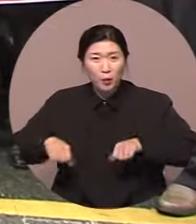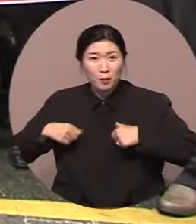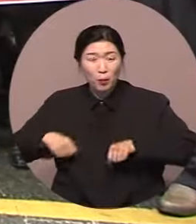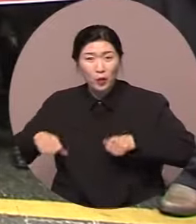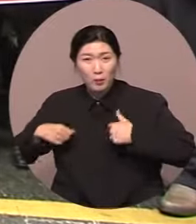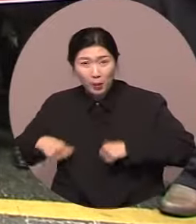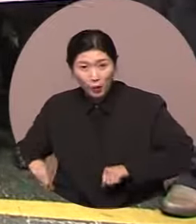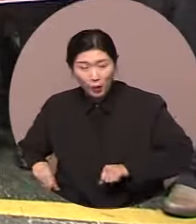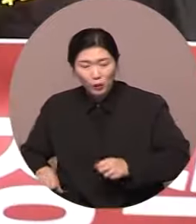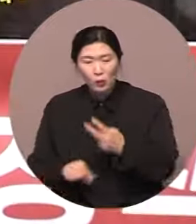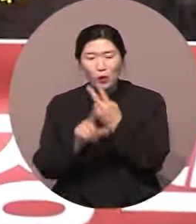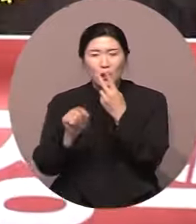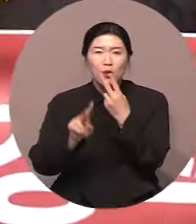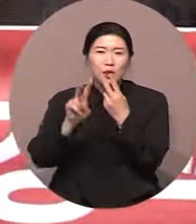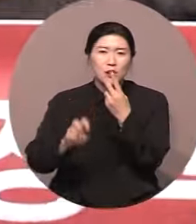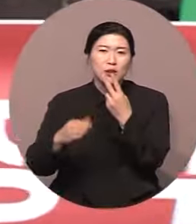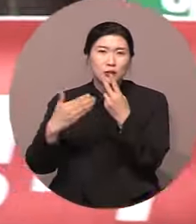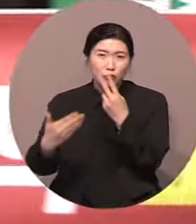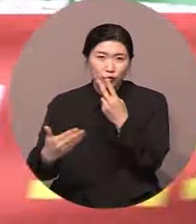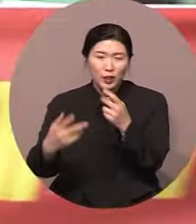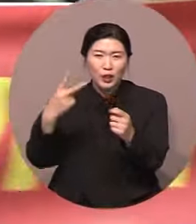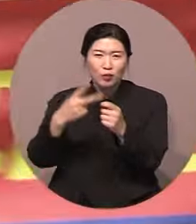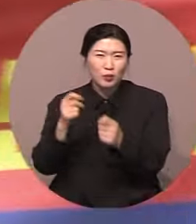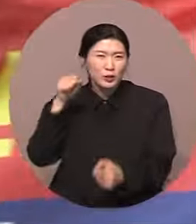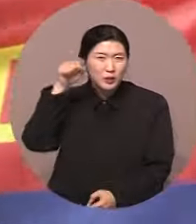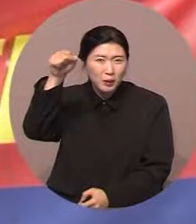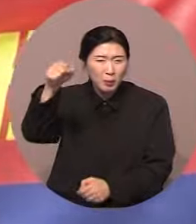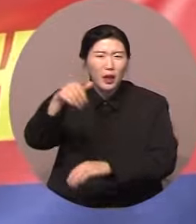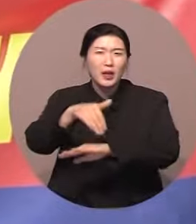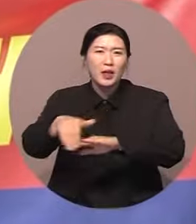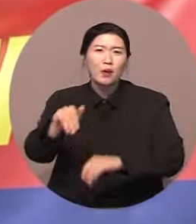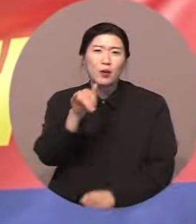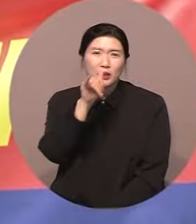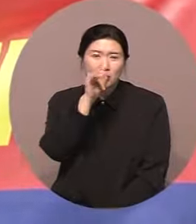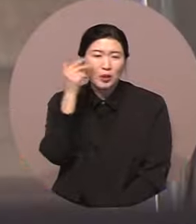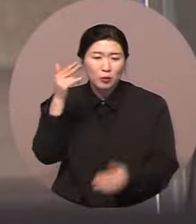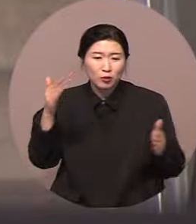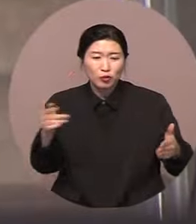의사회는 오는 29일 두 번째 궐기대회를 예고해 이번 주가